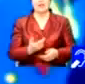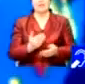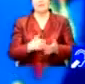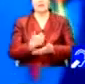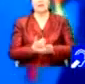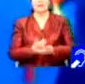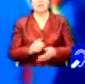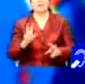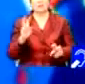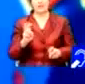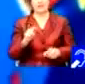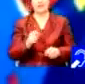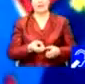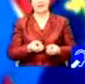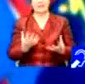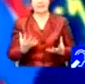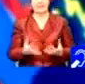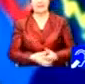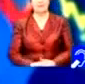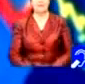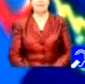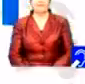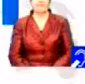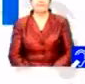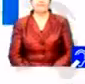cele mai importante subiecte ale ediției.